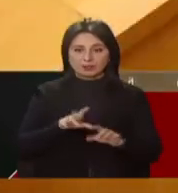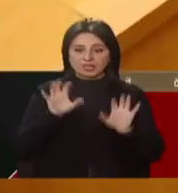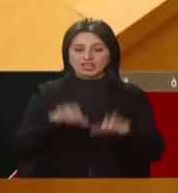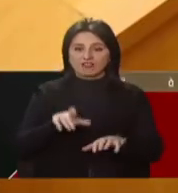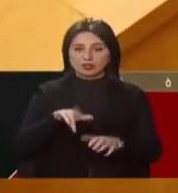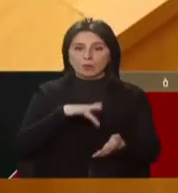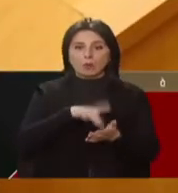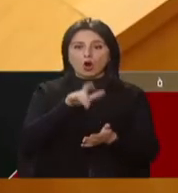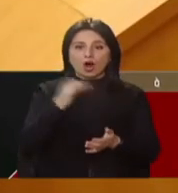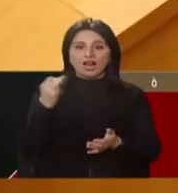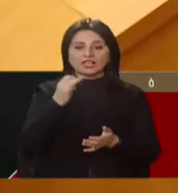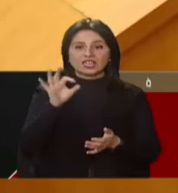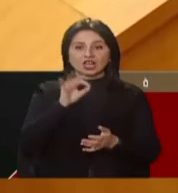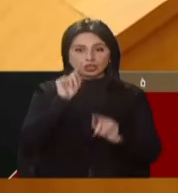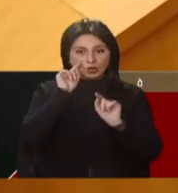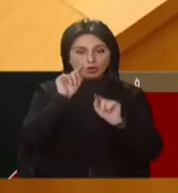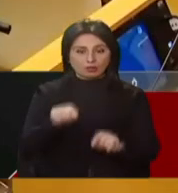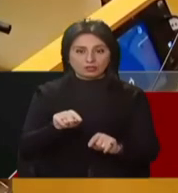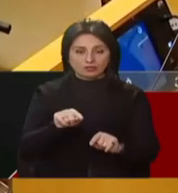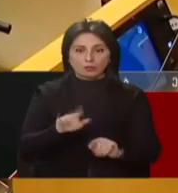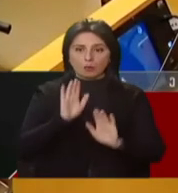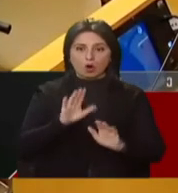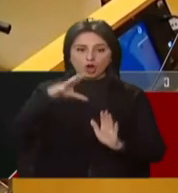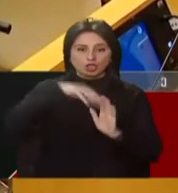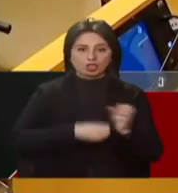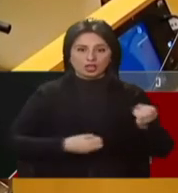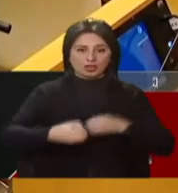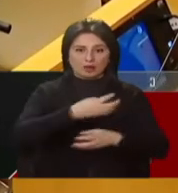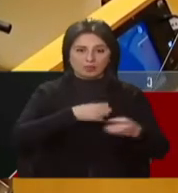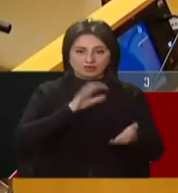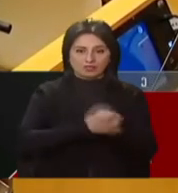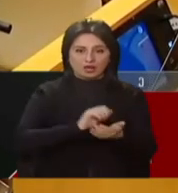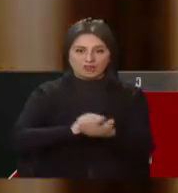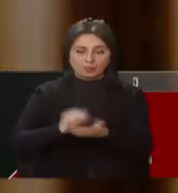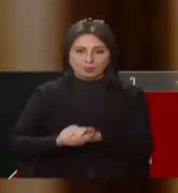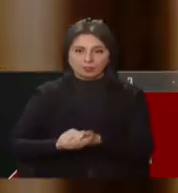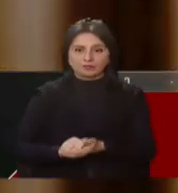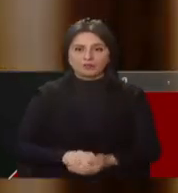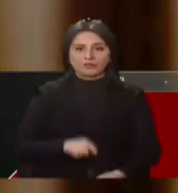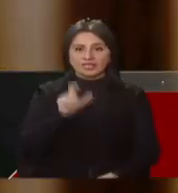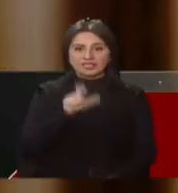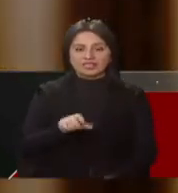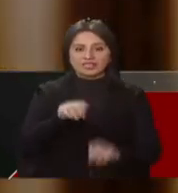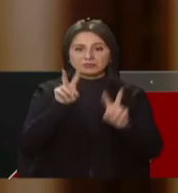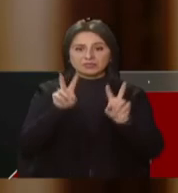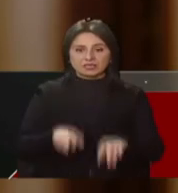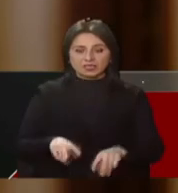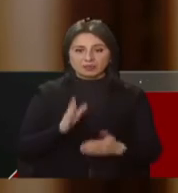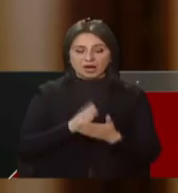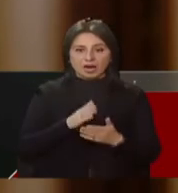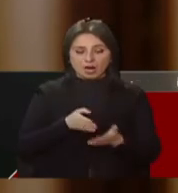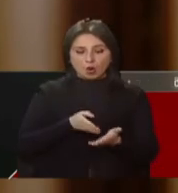თავმჯდომარე მოქალაქეების ინტერესზე იყოს ორიენტირებული, მხოლოდ შიდა დაპირისპირებით არის დაკავებული. ისინი მიზანმიმართულად